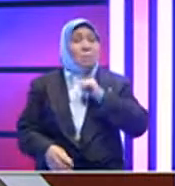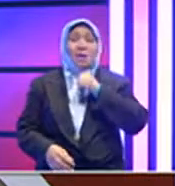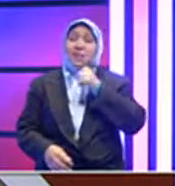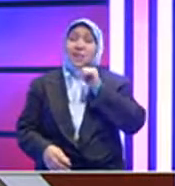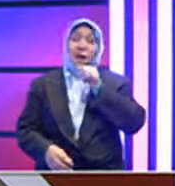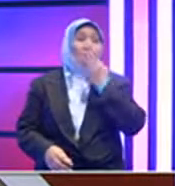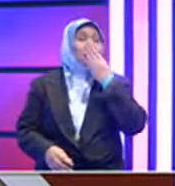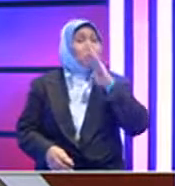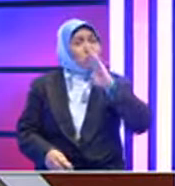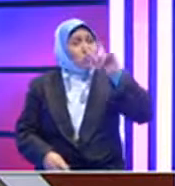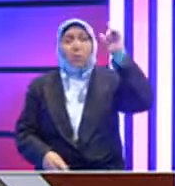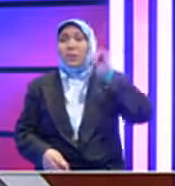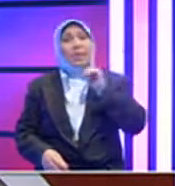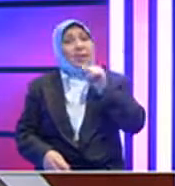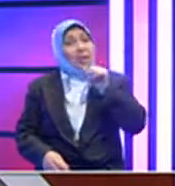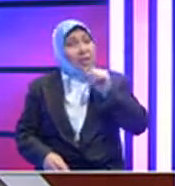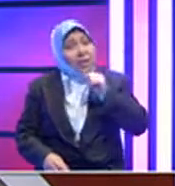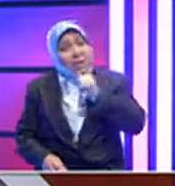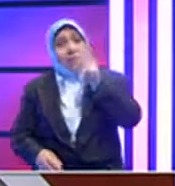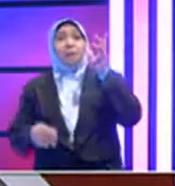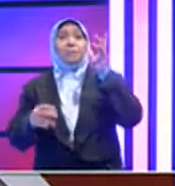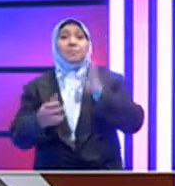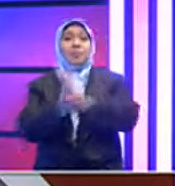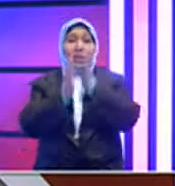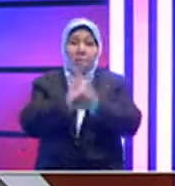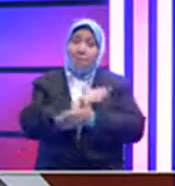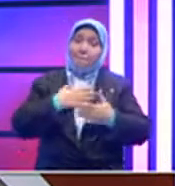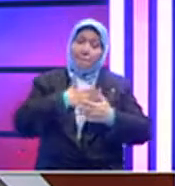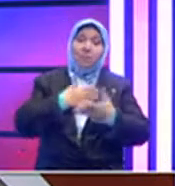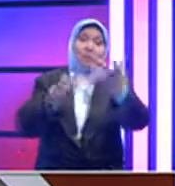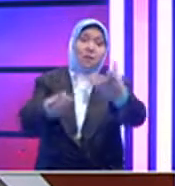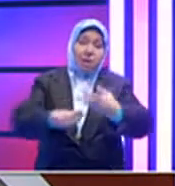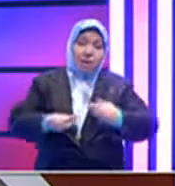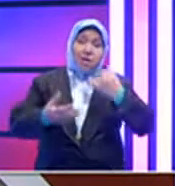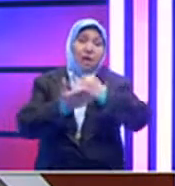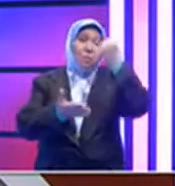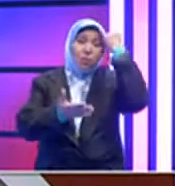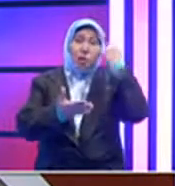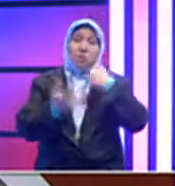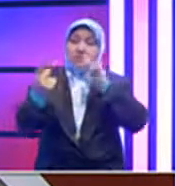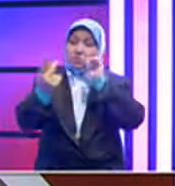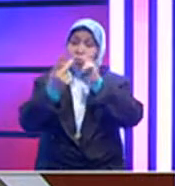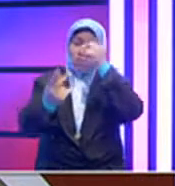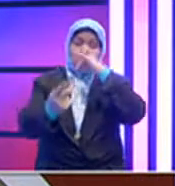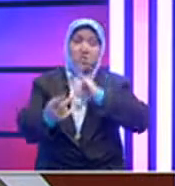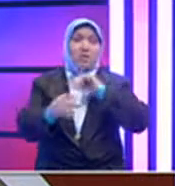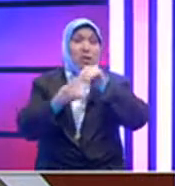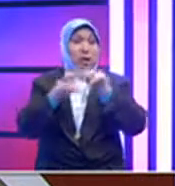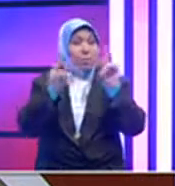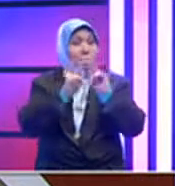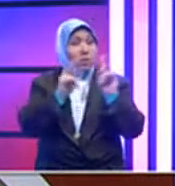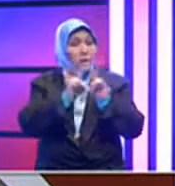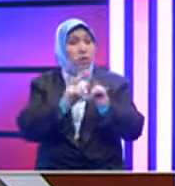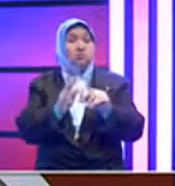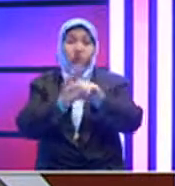Saini tak tapi tetapi Allah tolong bagikan ilmu yang sesuai untuk saya dalam kota surah itu